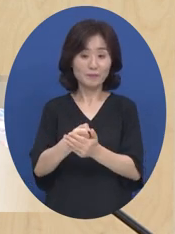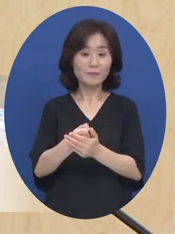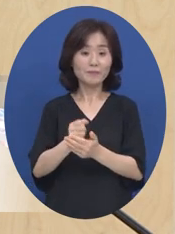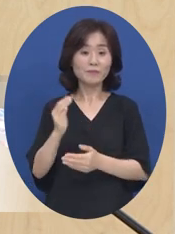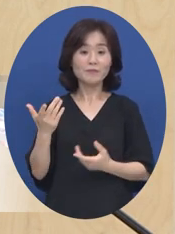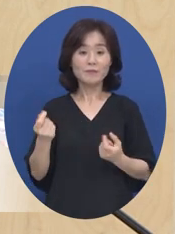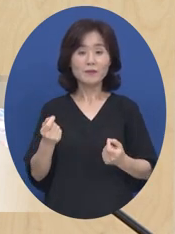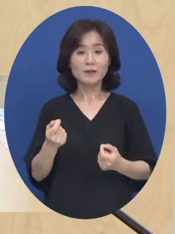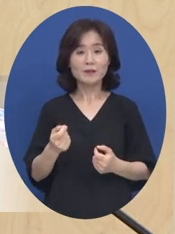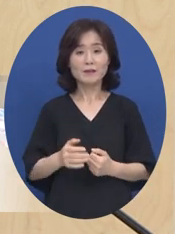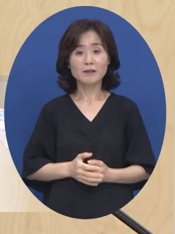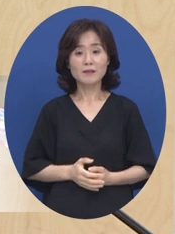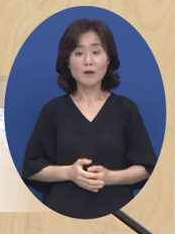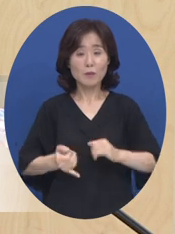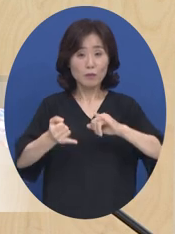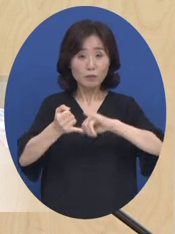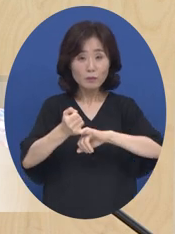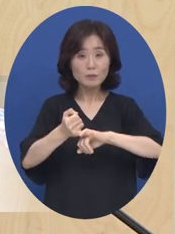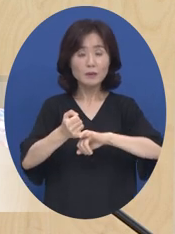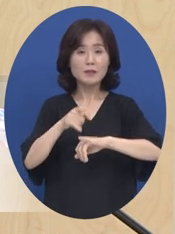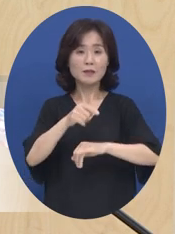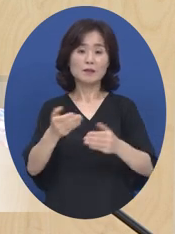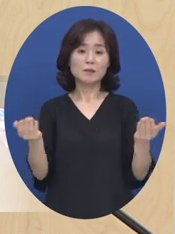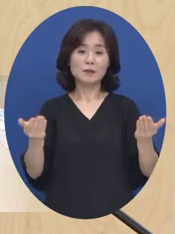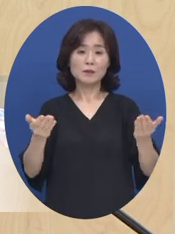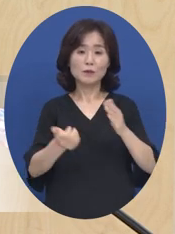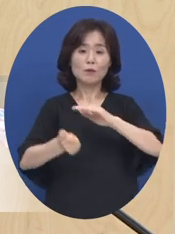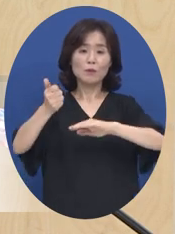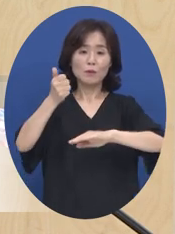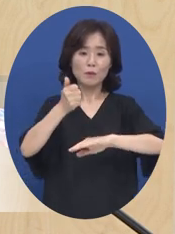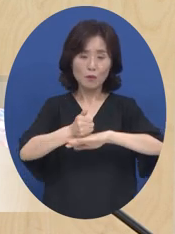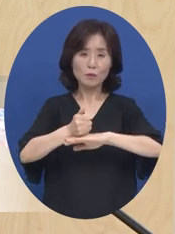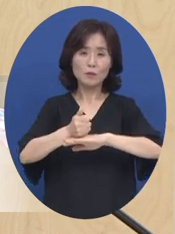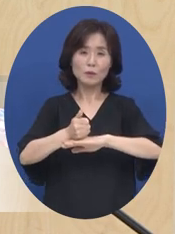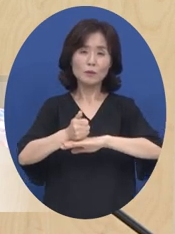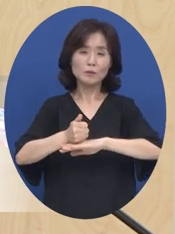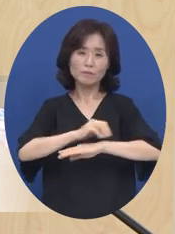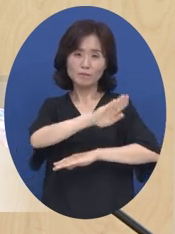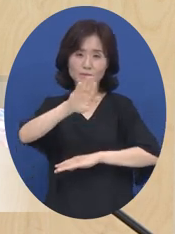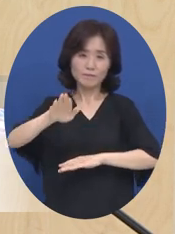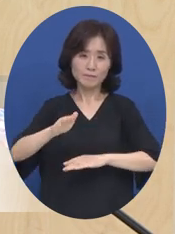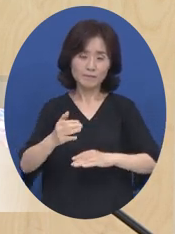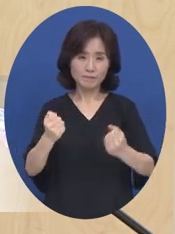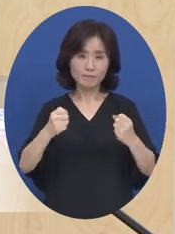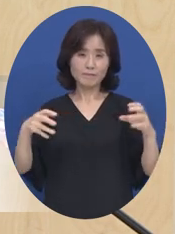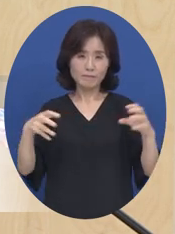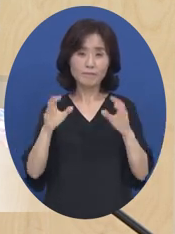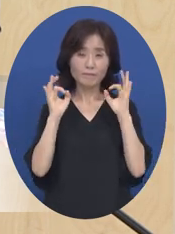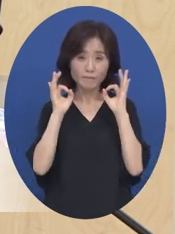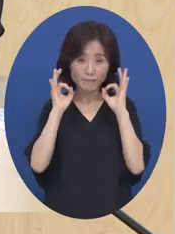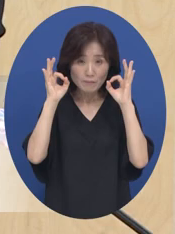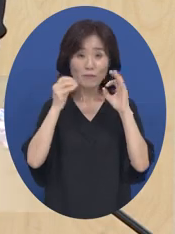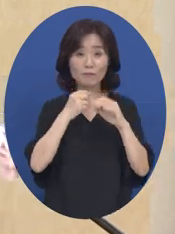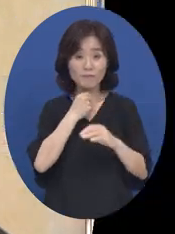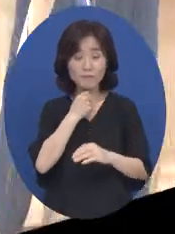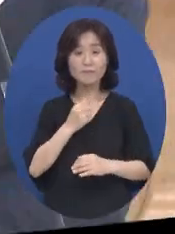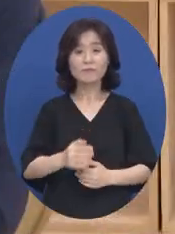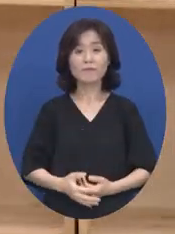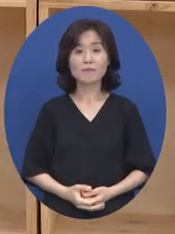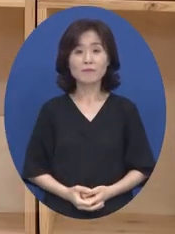되었고요. 그래서 반드시 이 비즈니스를 성공시킬 수 있도록 제가 열심히 하도록